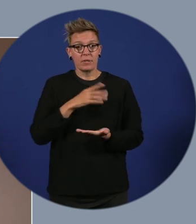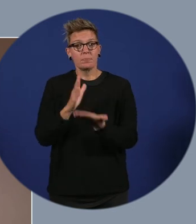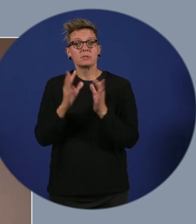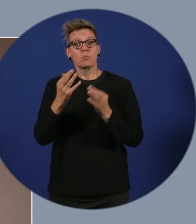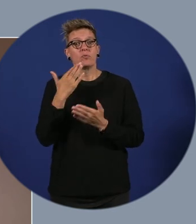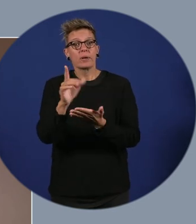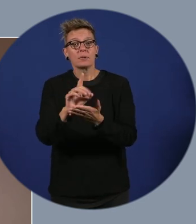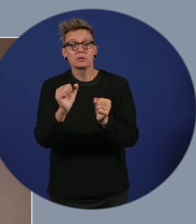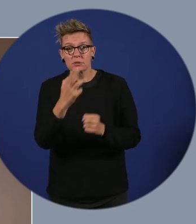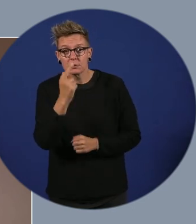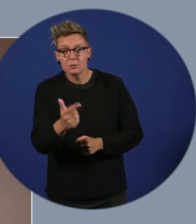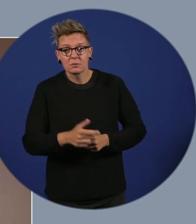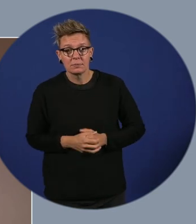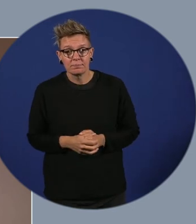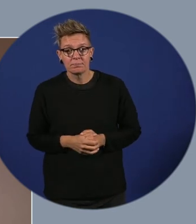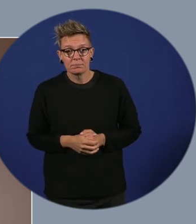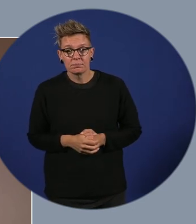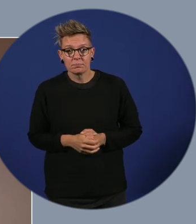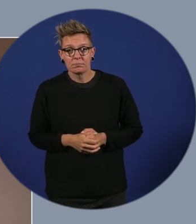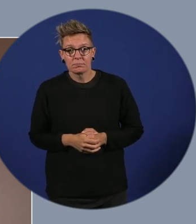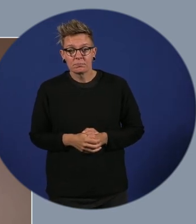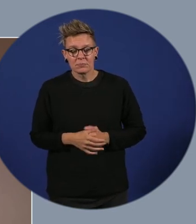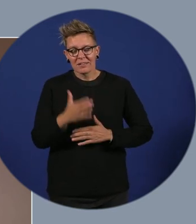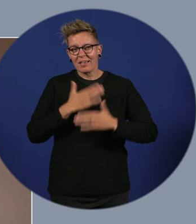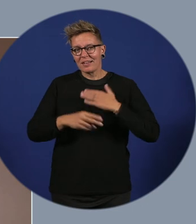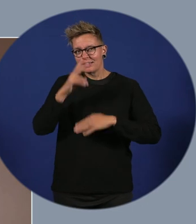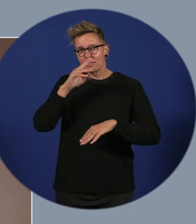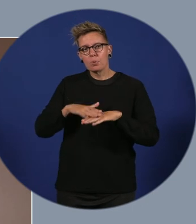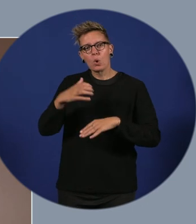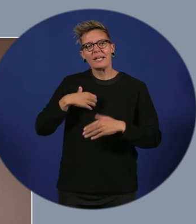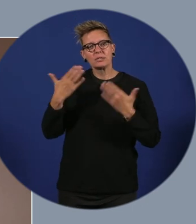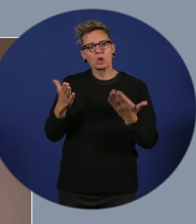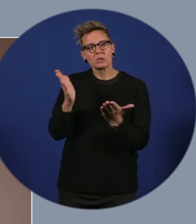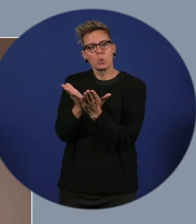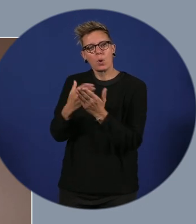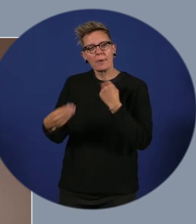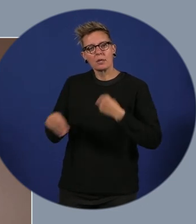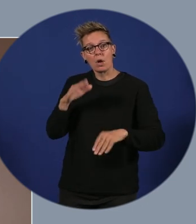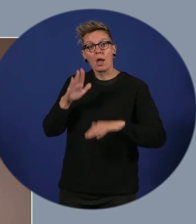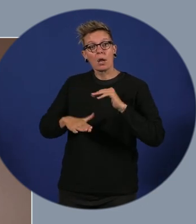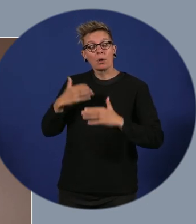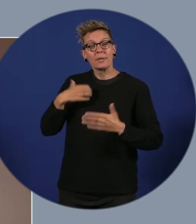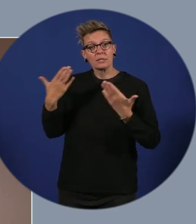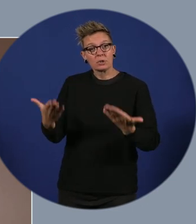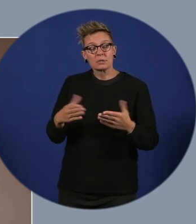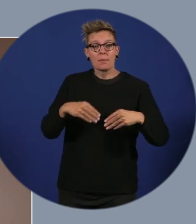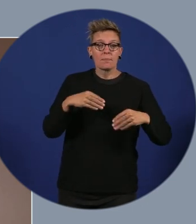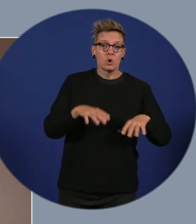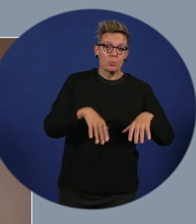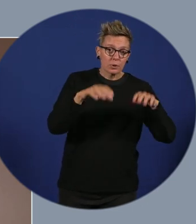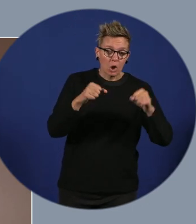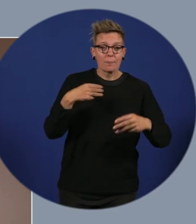ska formas. Ta gärna del av riksdagens skolmaterial som handlar om riksdagens roll, arbete och